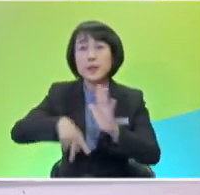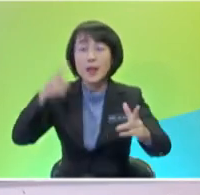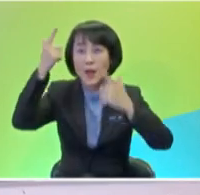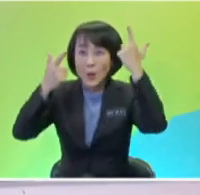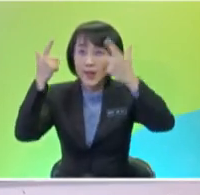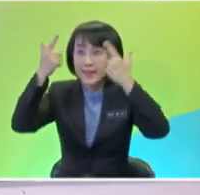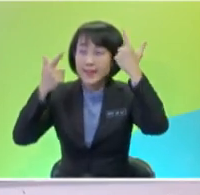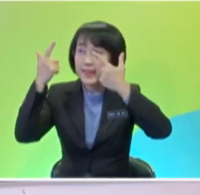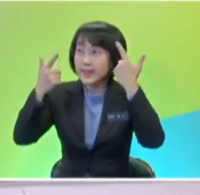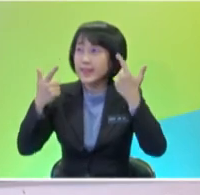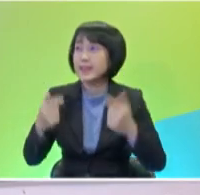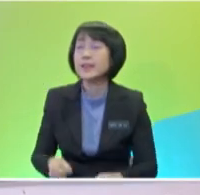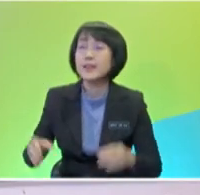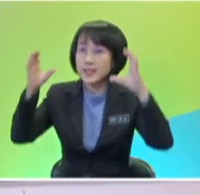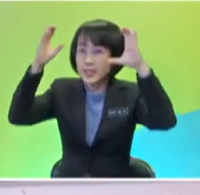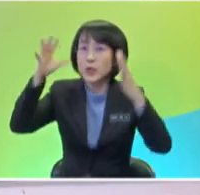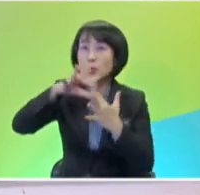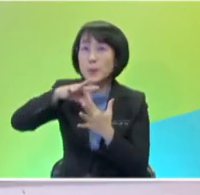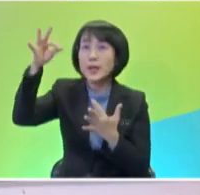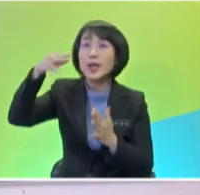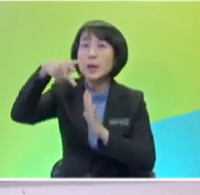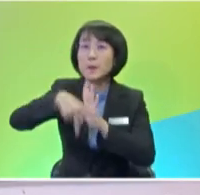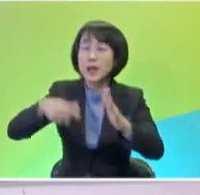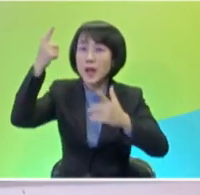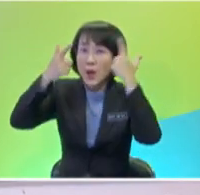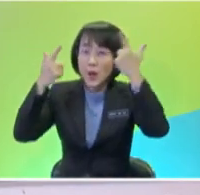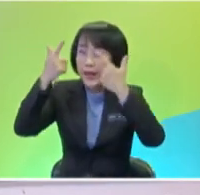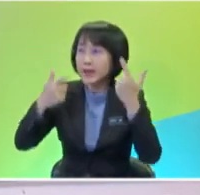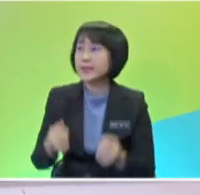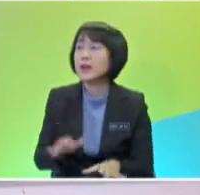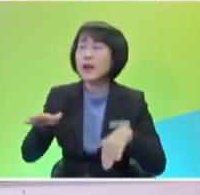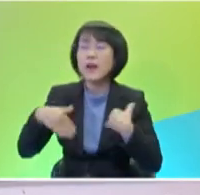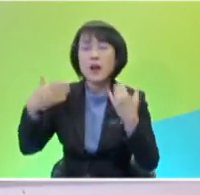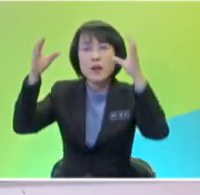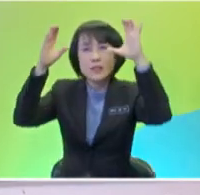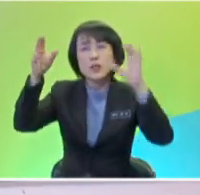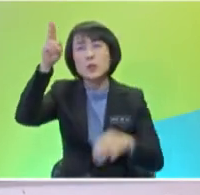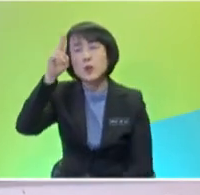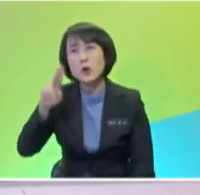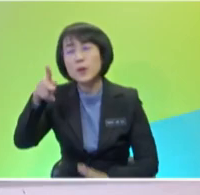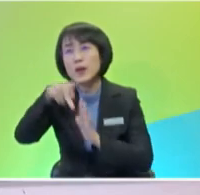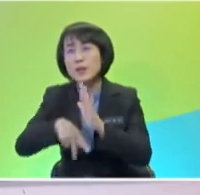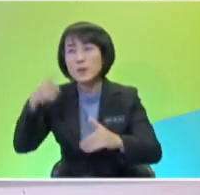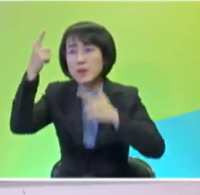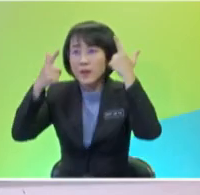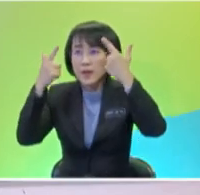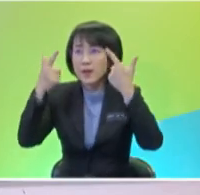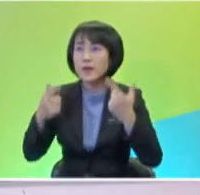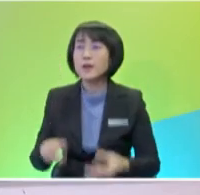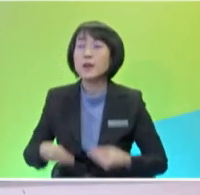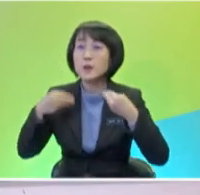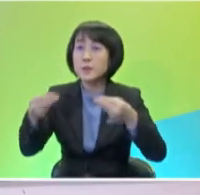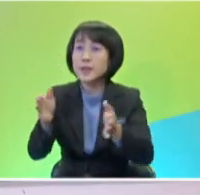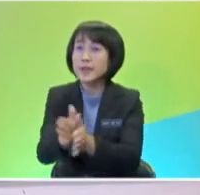pelawak saya Bagaimana cara menghormati pelawak Memberi salam dan Berikan